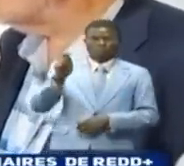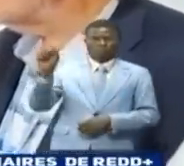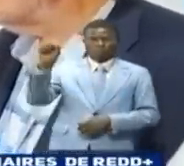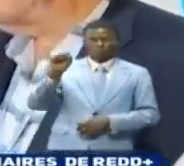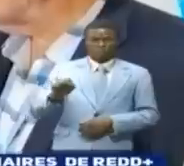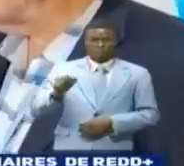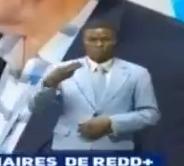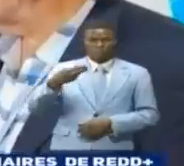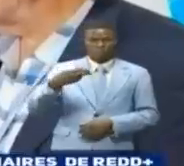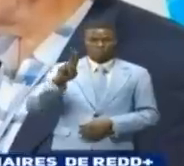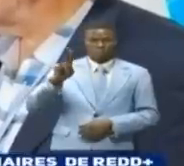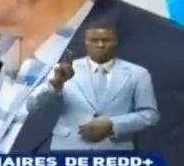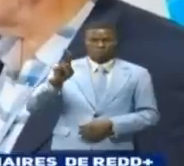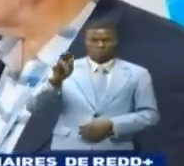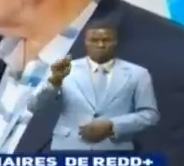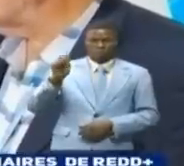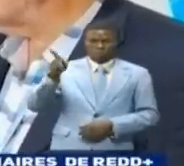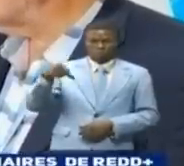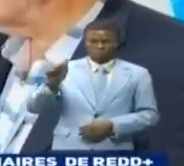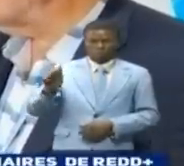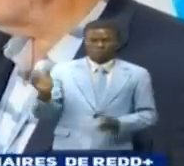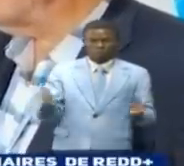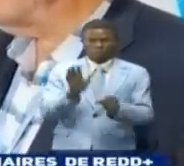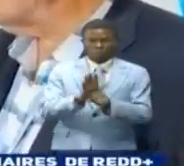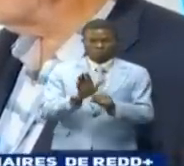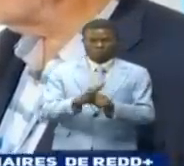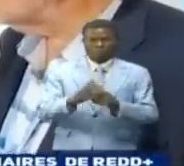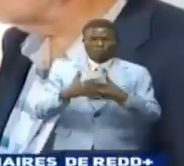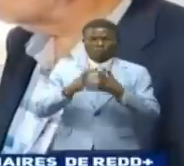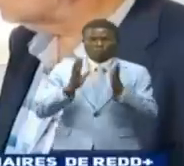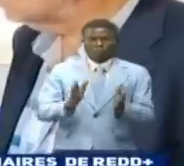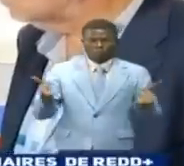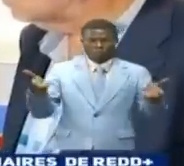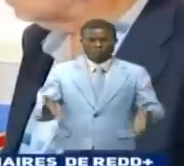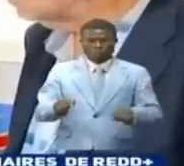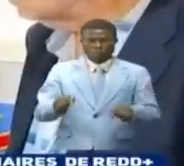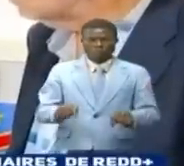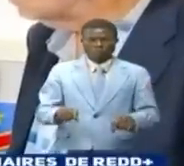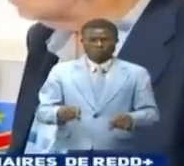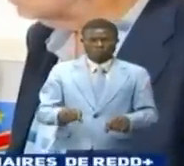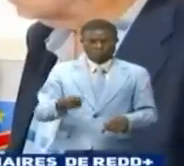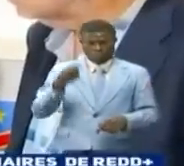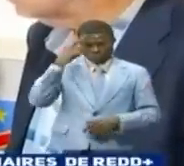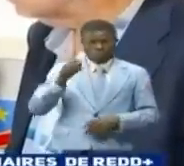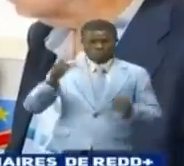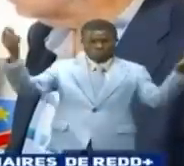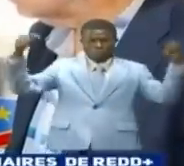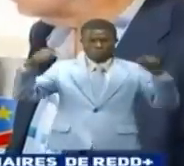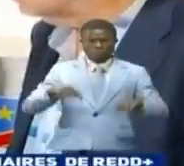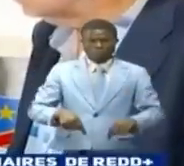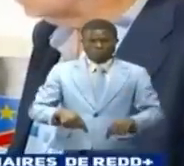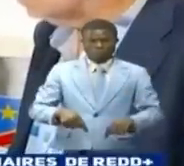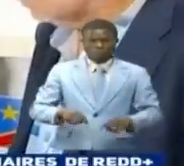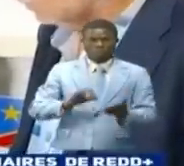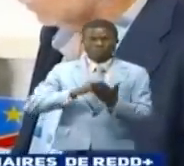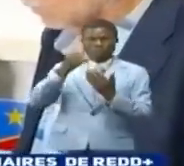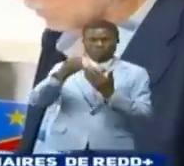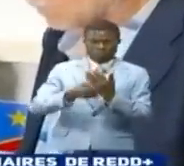nous sommes en train d'encourager plusieurs partenaires qui sont ici aussi à pouvoir venir avec des